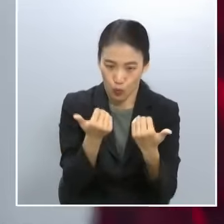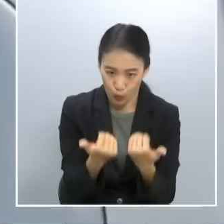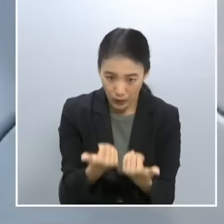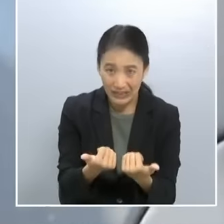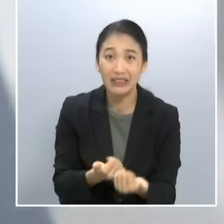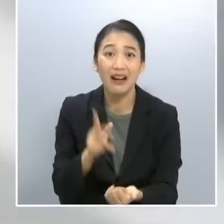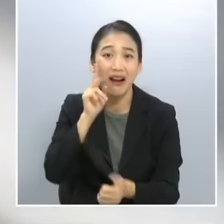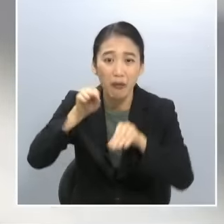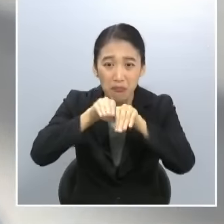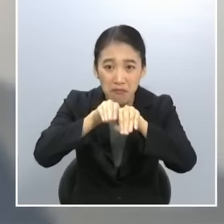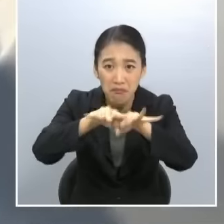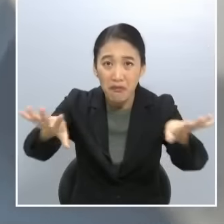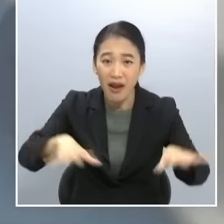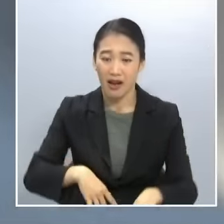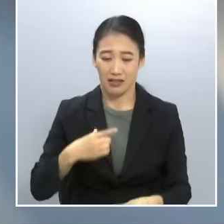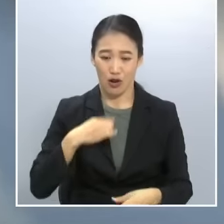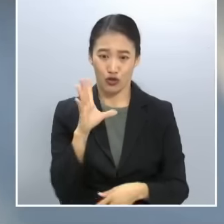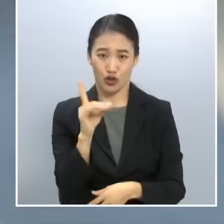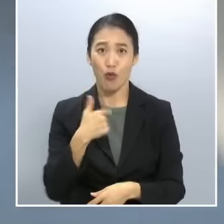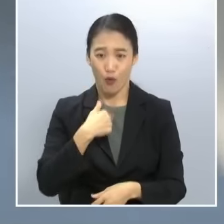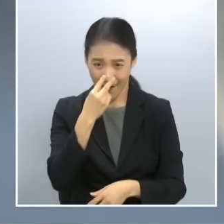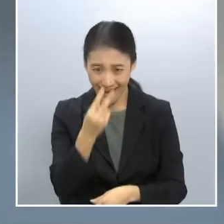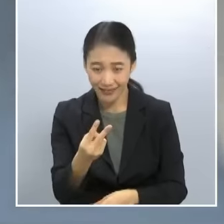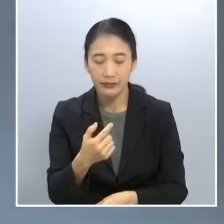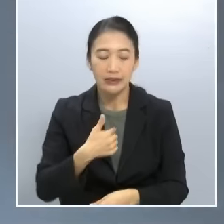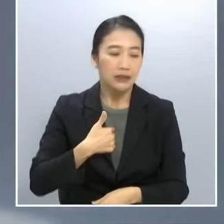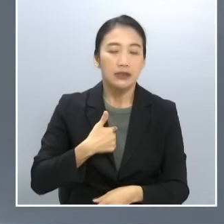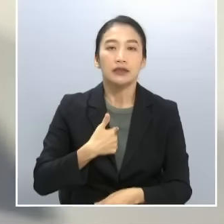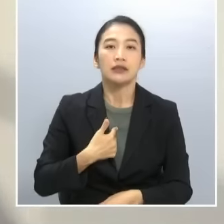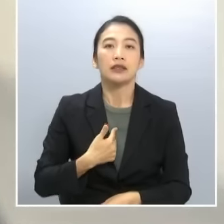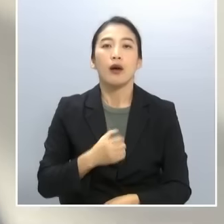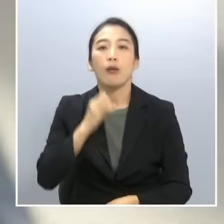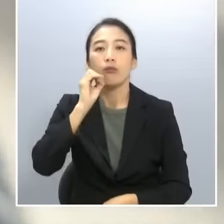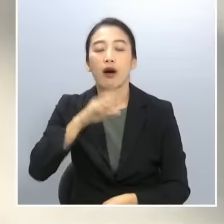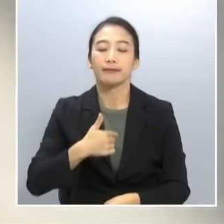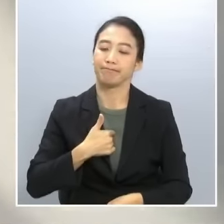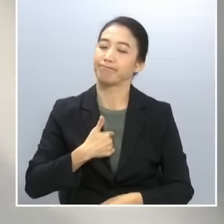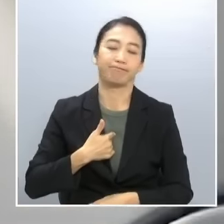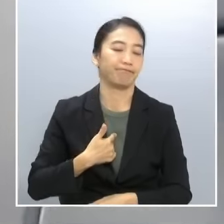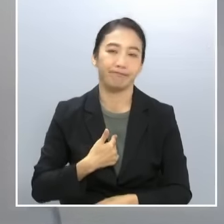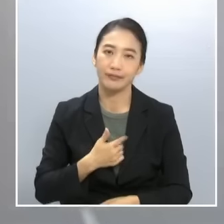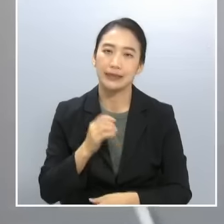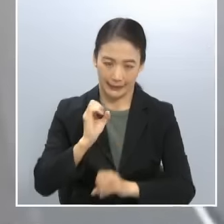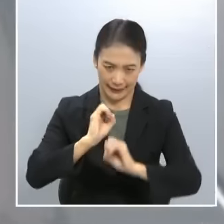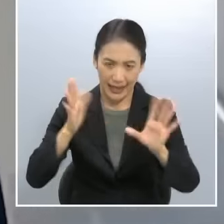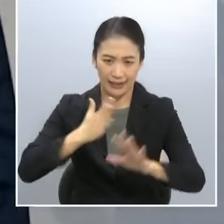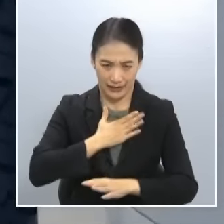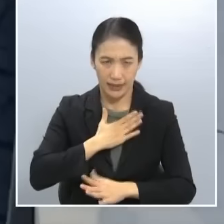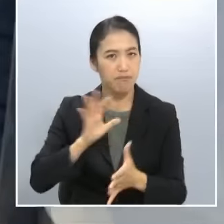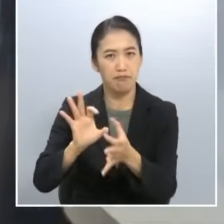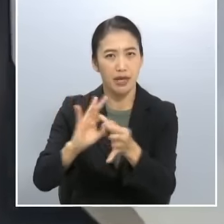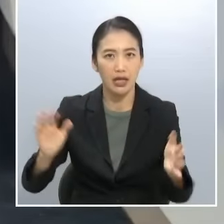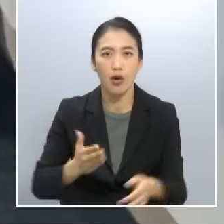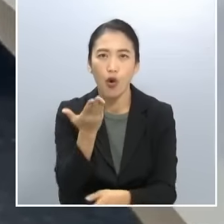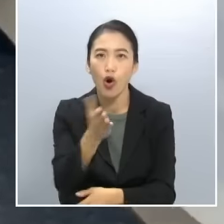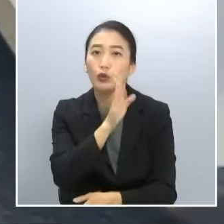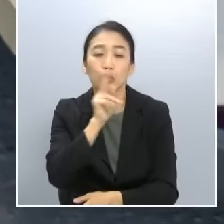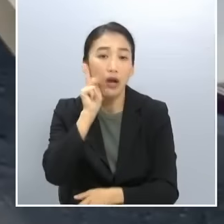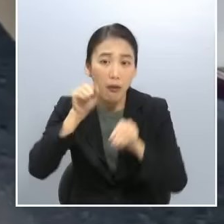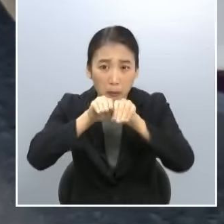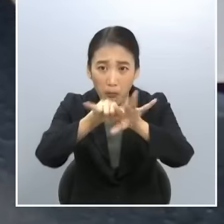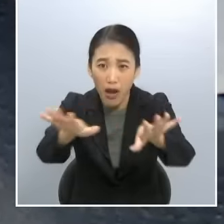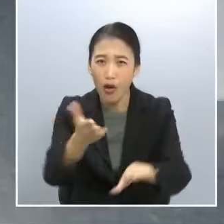ว่าผมเนี่ยไม่ได้มีส่วนเกี่ยวข้องอะไรเลยแล้วอยากให้สื่อเนี่ยก่อนนำเสนอข่าวให้ตรวจสอบข้อเท็จจริงด้วยเ้าฟังบีเพื่อนของโอ๊ต